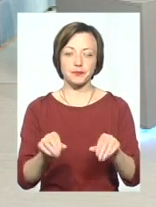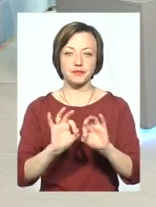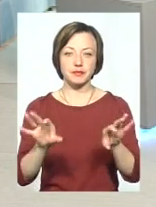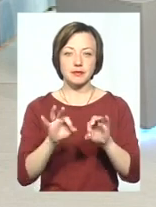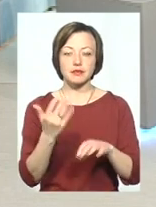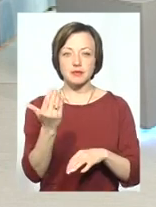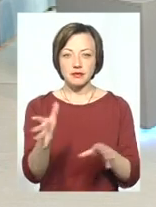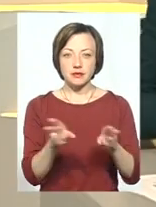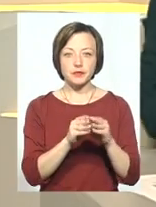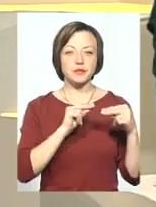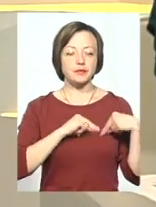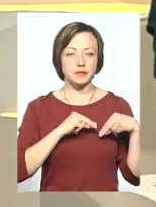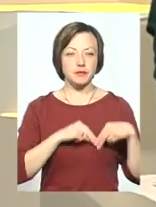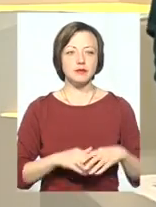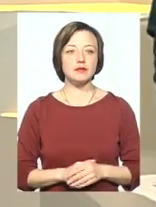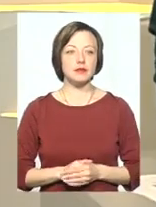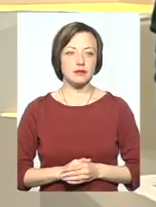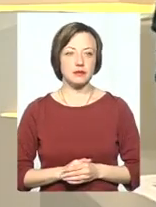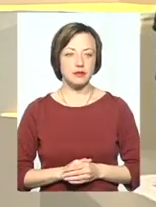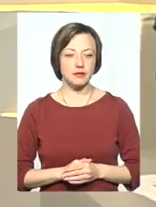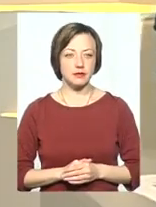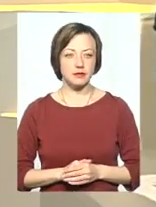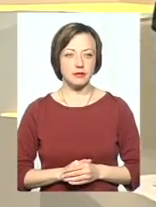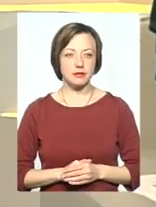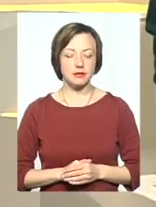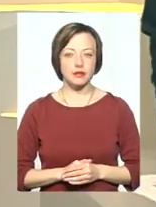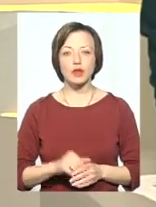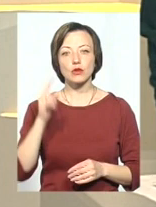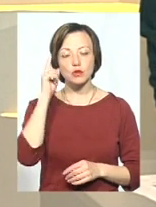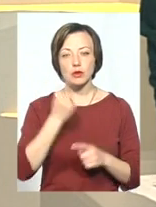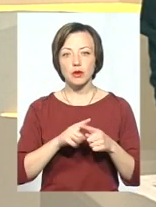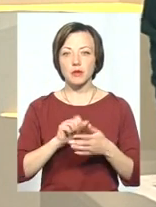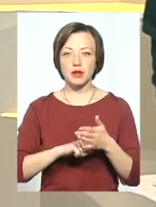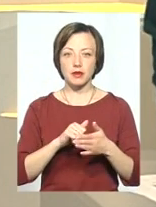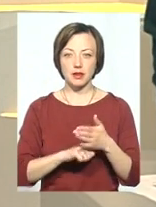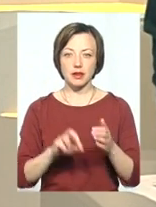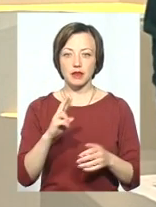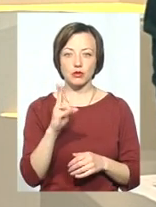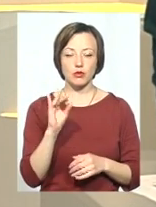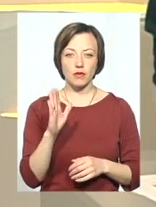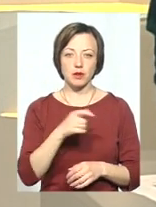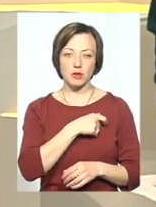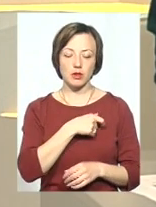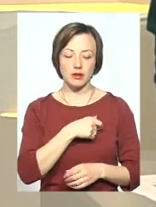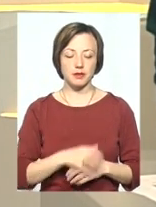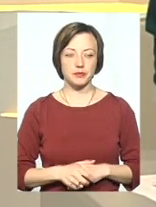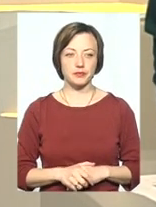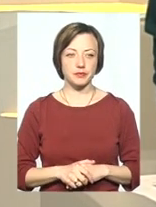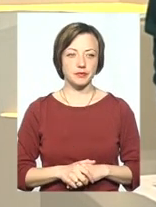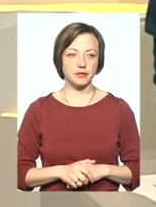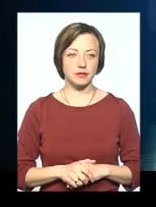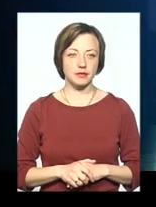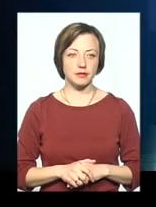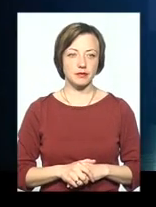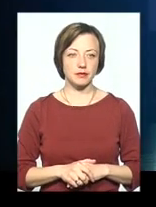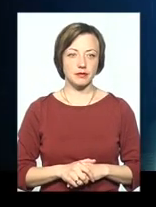коментарі ваших колег. Е, будь ласка, що думає з цього приводу Борис Яцков, е, депутат Хмельницької обласної ради. Будь